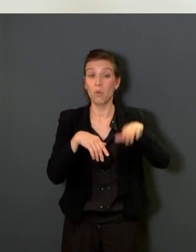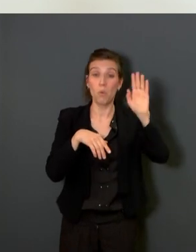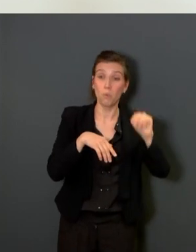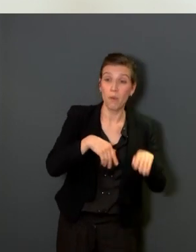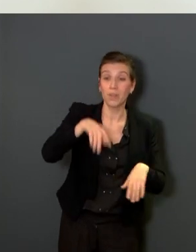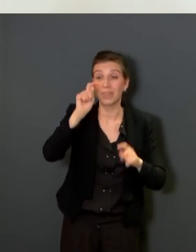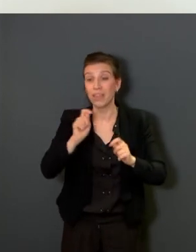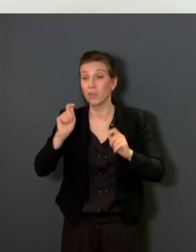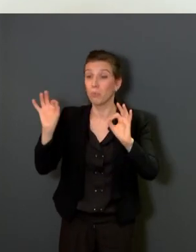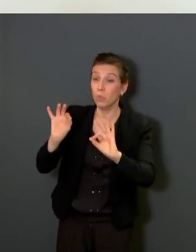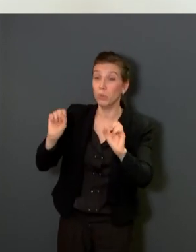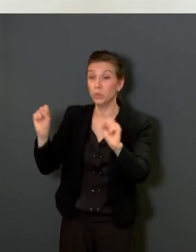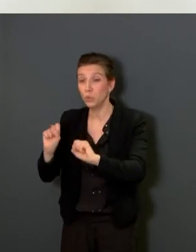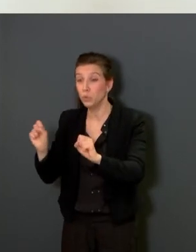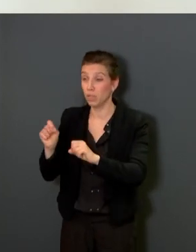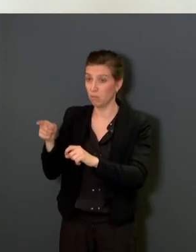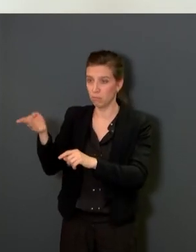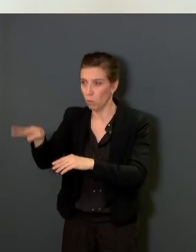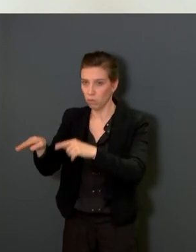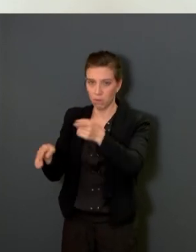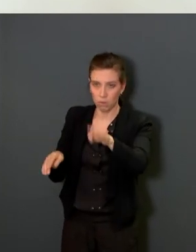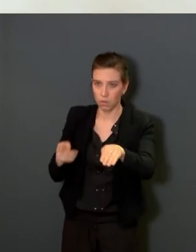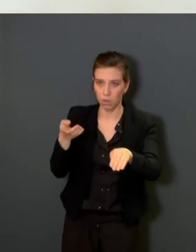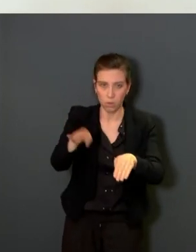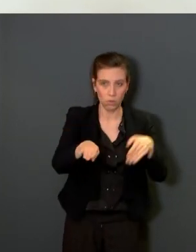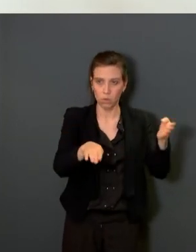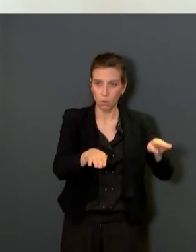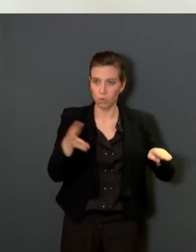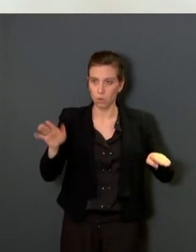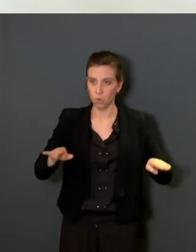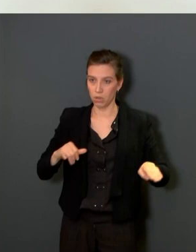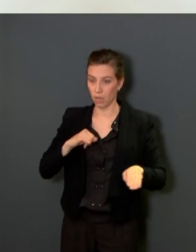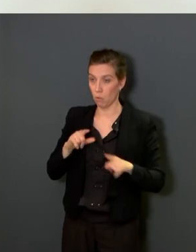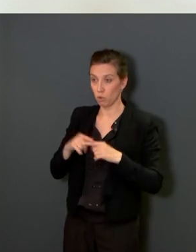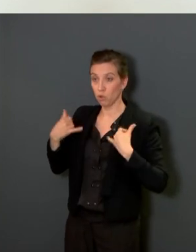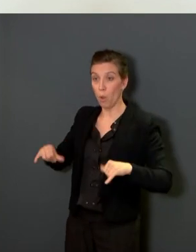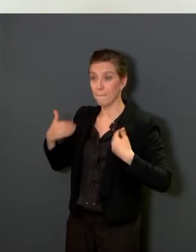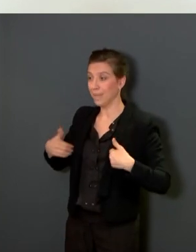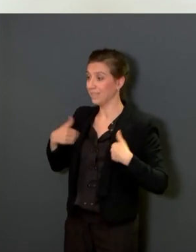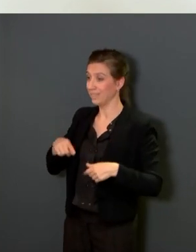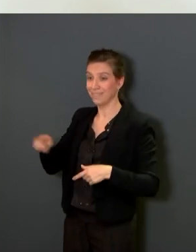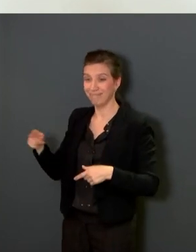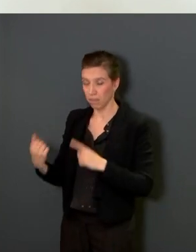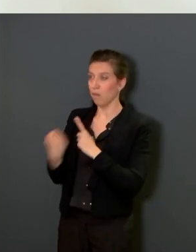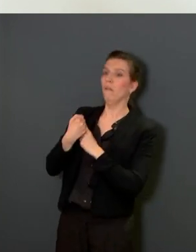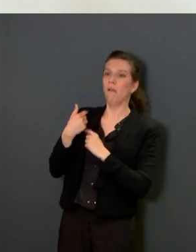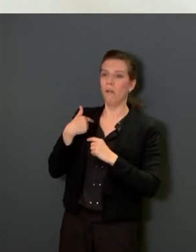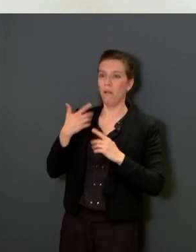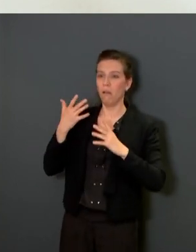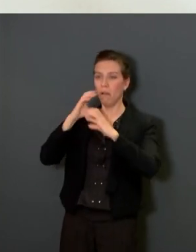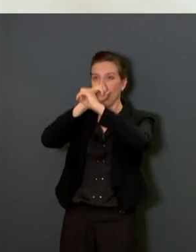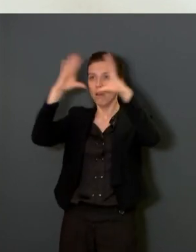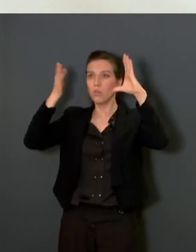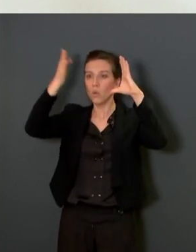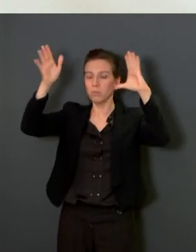een zus. Maar evenzeer aan jonge mensen die het moeilijk hebben, die het perspectief verliezen